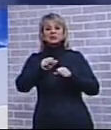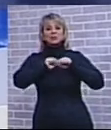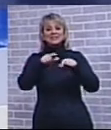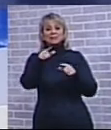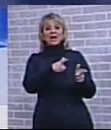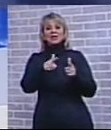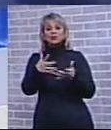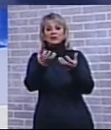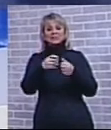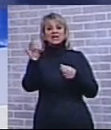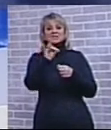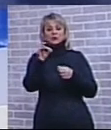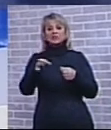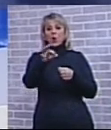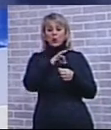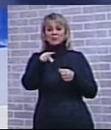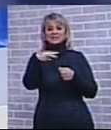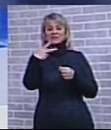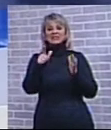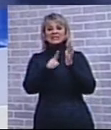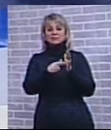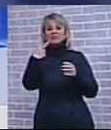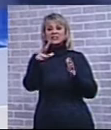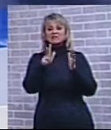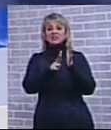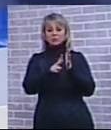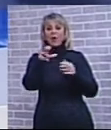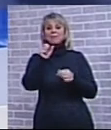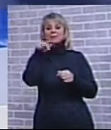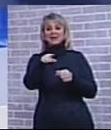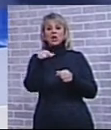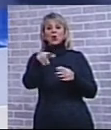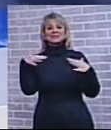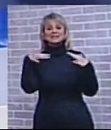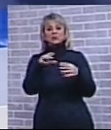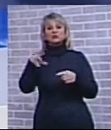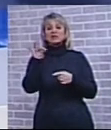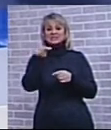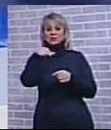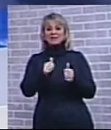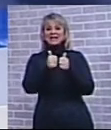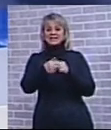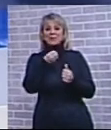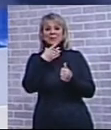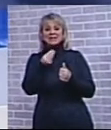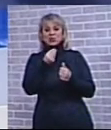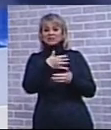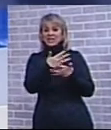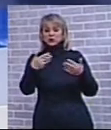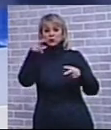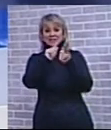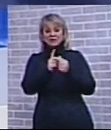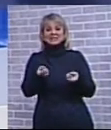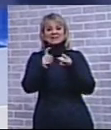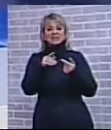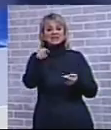безопасности готовится принять Ростовская область. 27 и 28 апреля он соберет в Донской столице лидеров продовольственной индустрии и связанных с